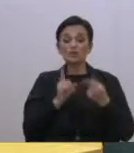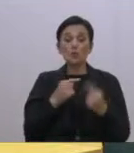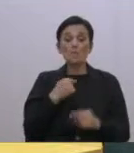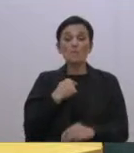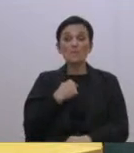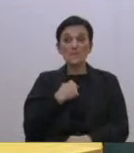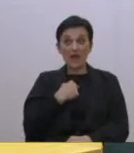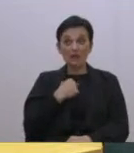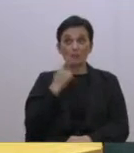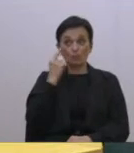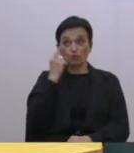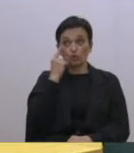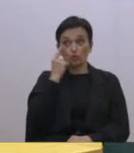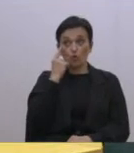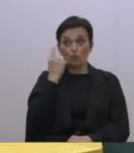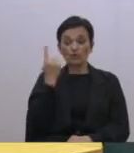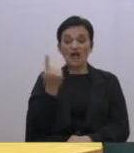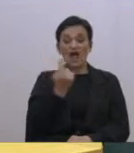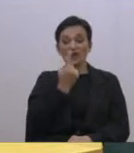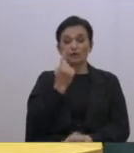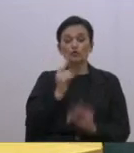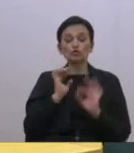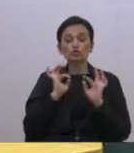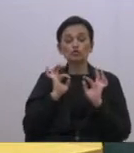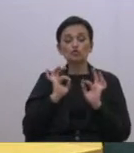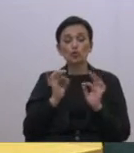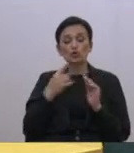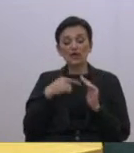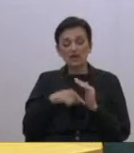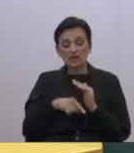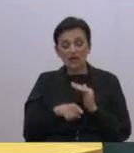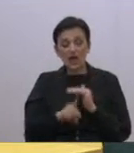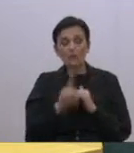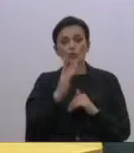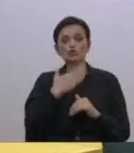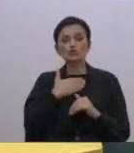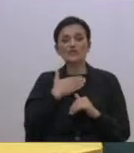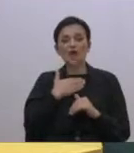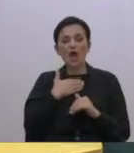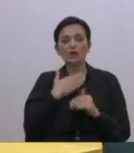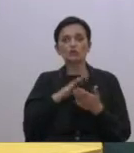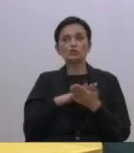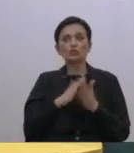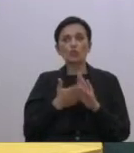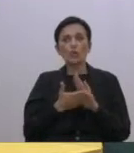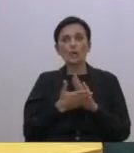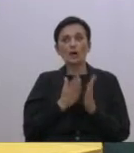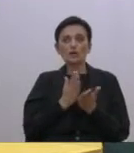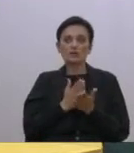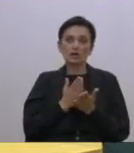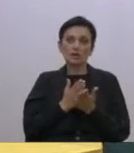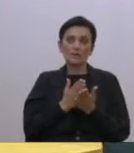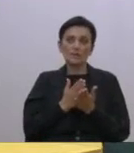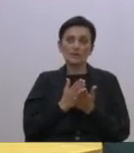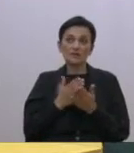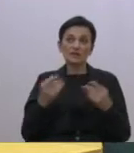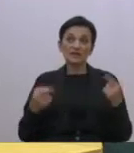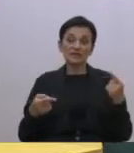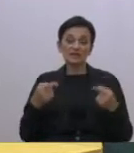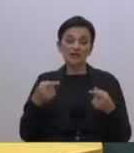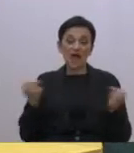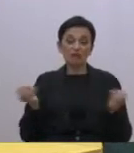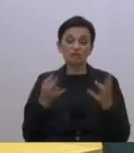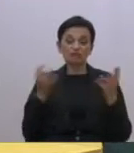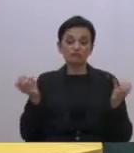რომ ერთადერთი სწორი გამოსავალი ჩვენი მდგომარეობიდან არის ამ დაპირისპირების